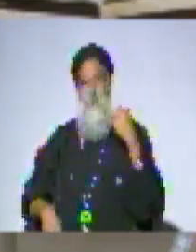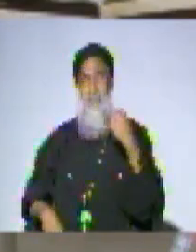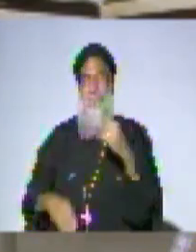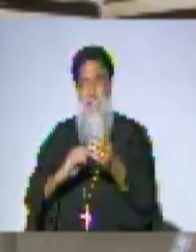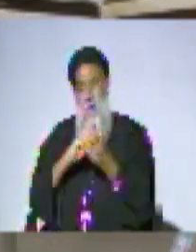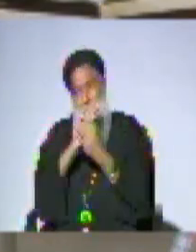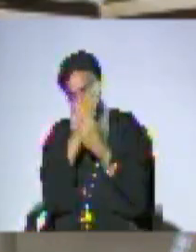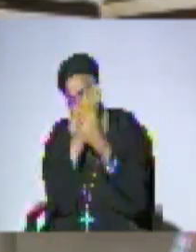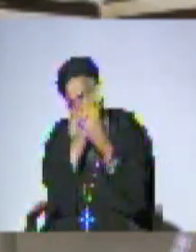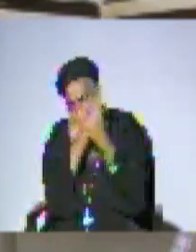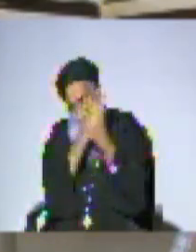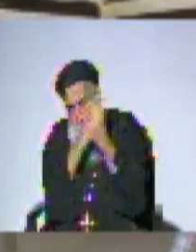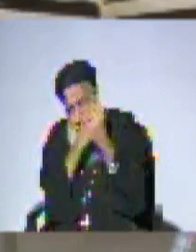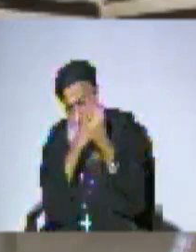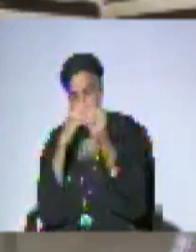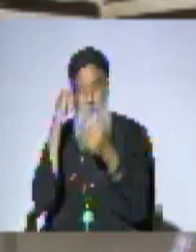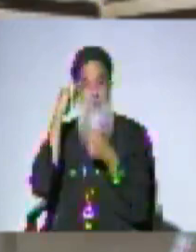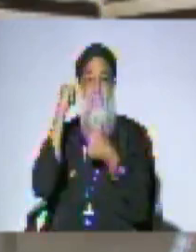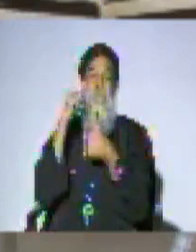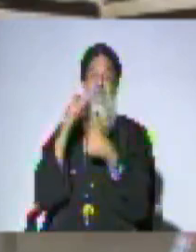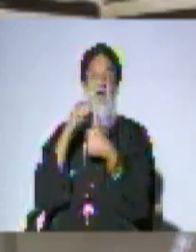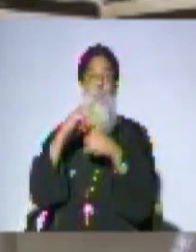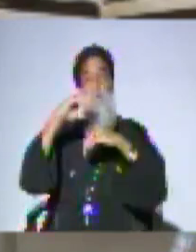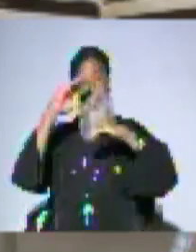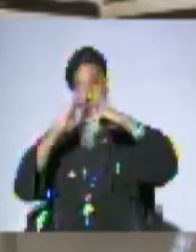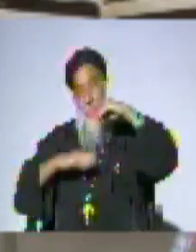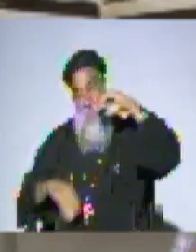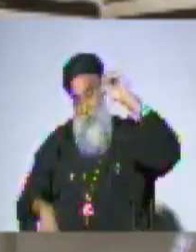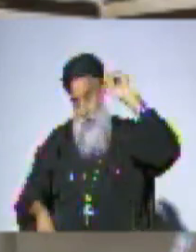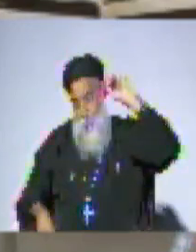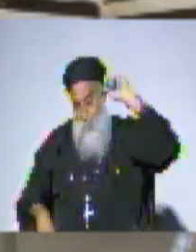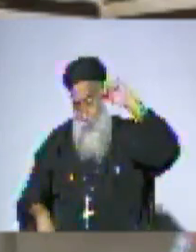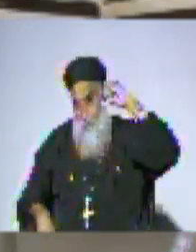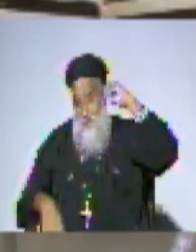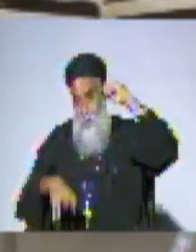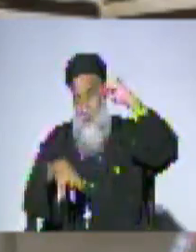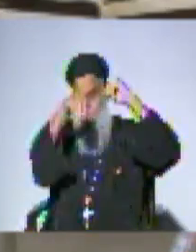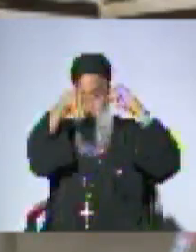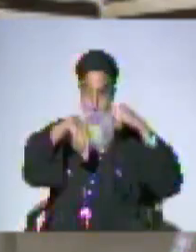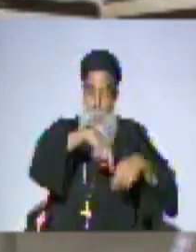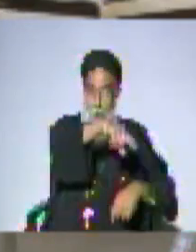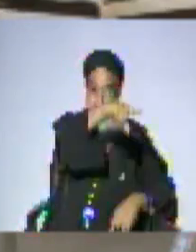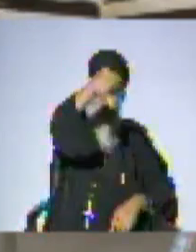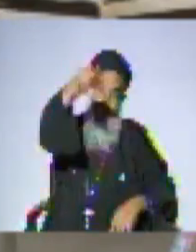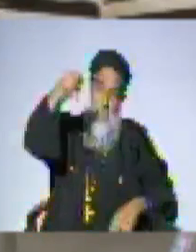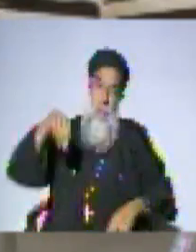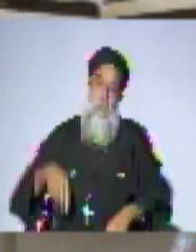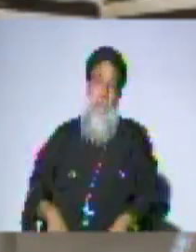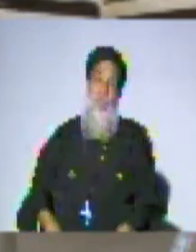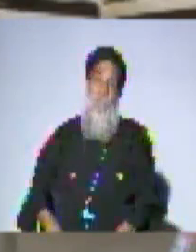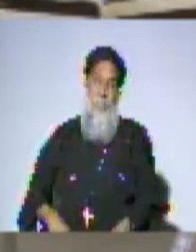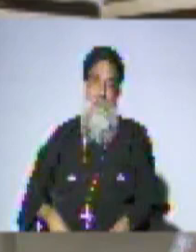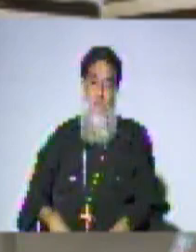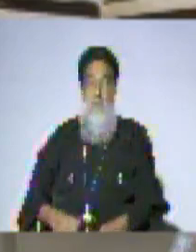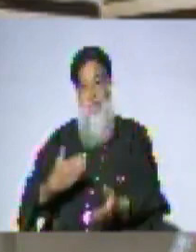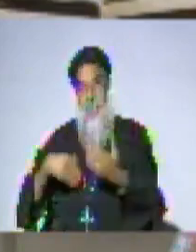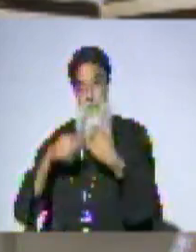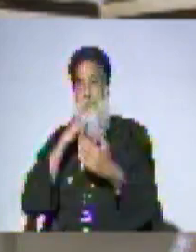يعني هي تذكرة بالعقوبة يعني تخلص بولادة البنين